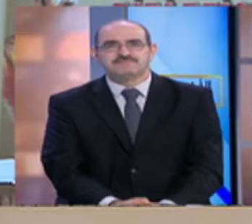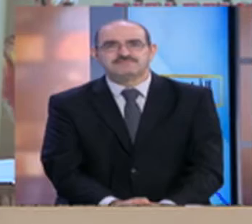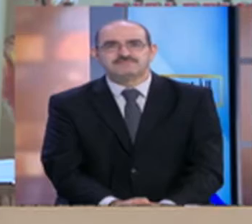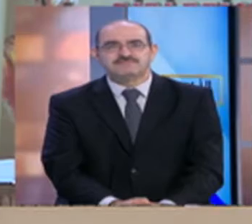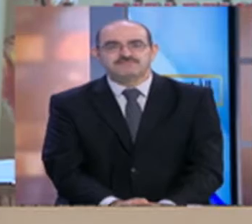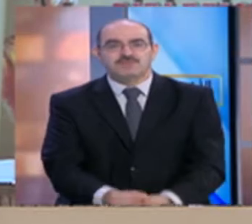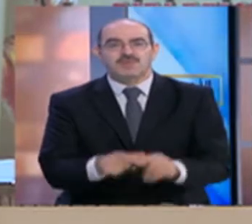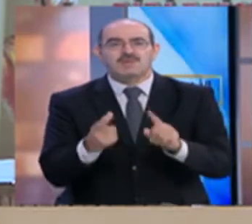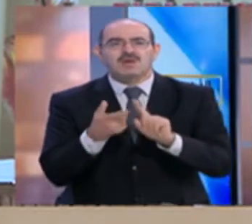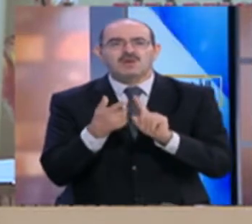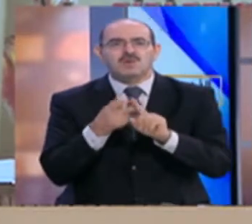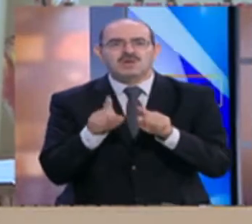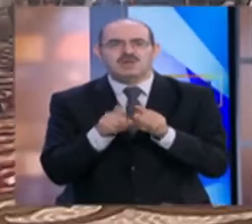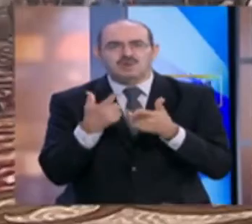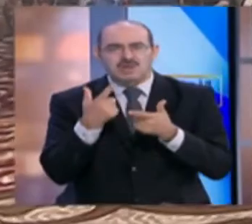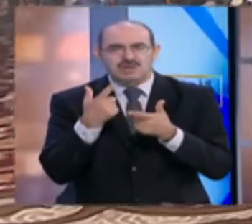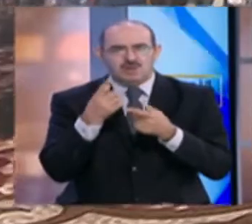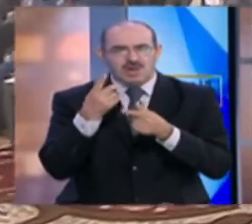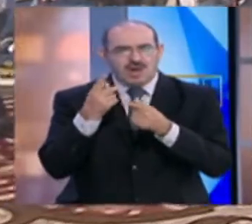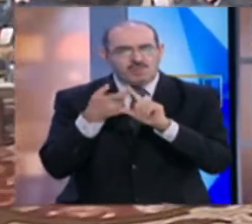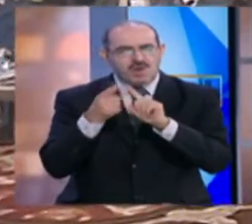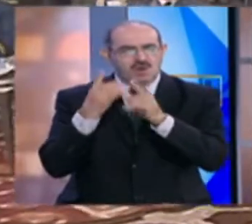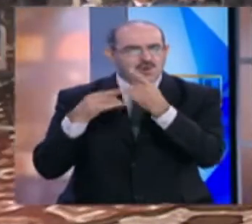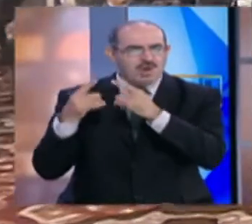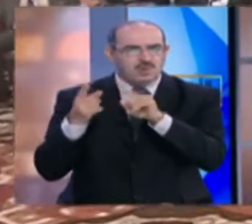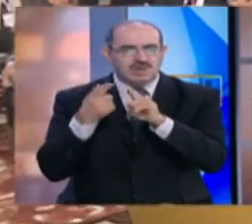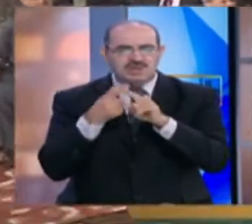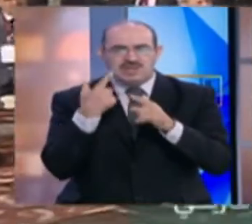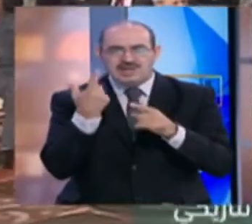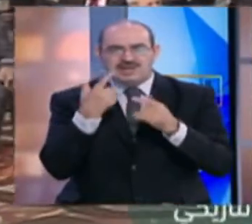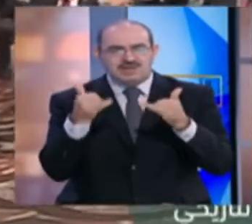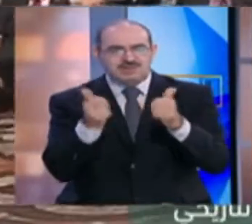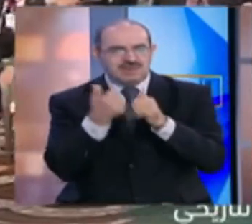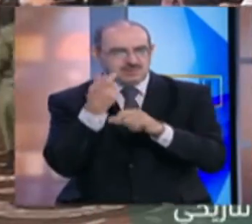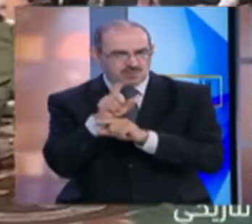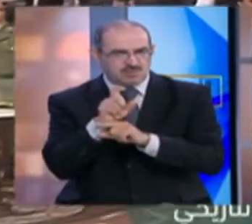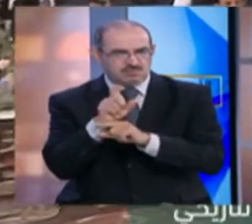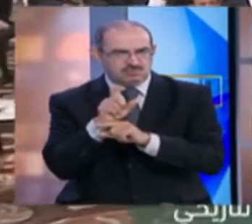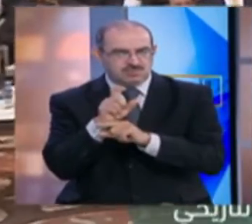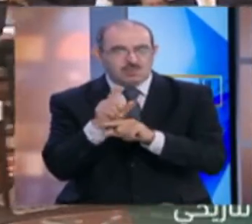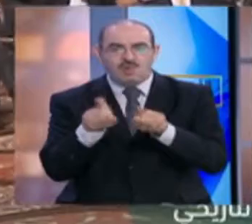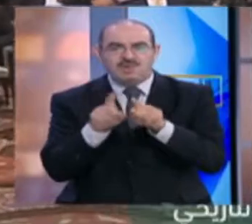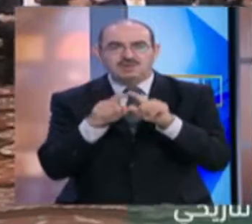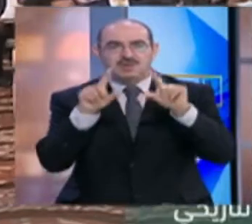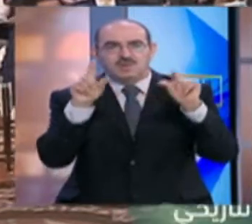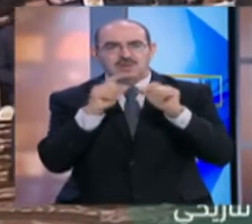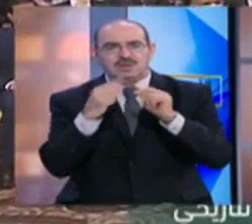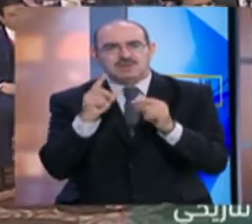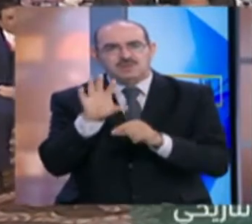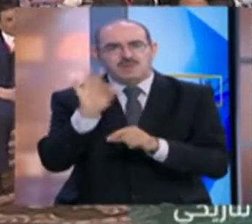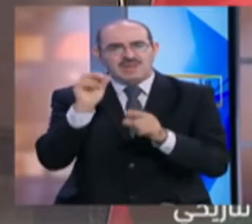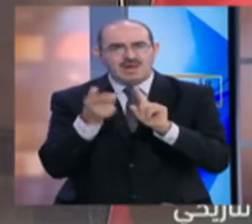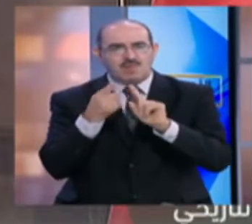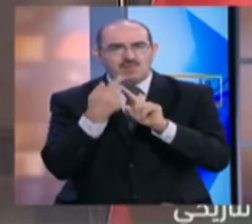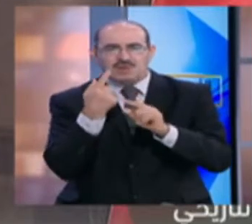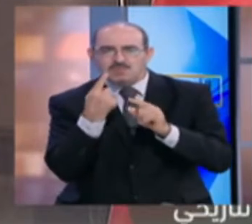يجب إعادة كتابة التاريخ المشترك بين الجزائر وتركيا، هكذا استهل